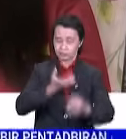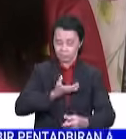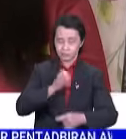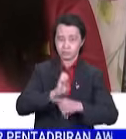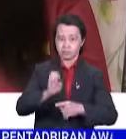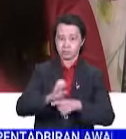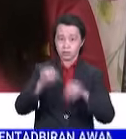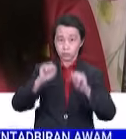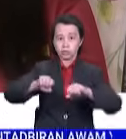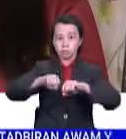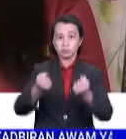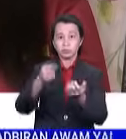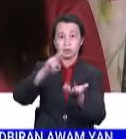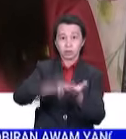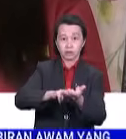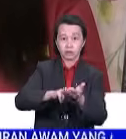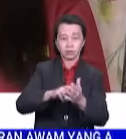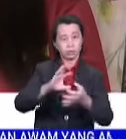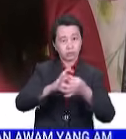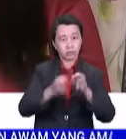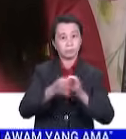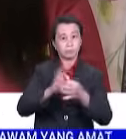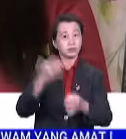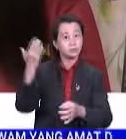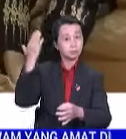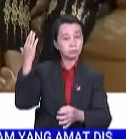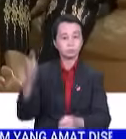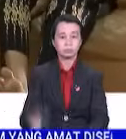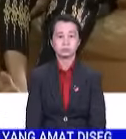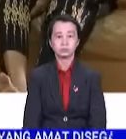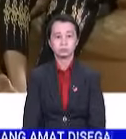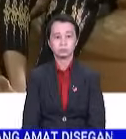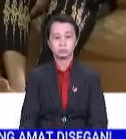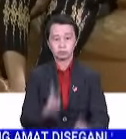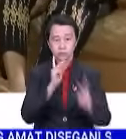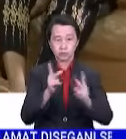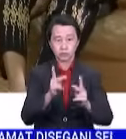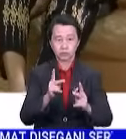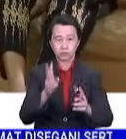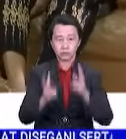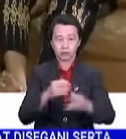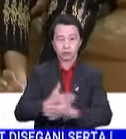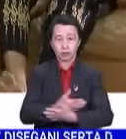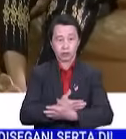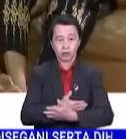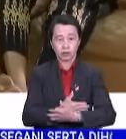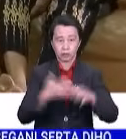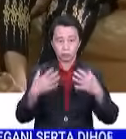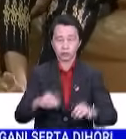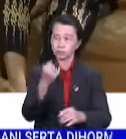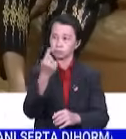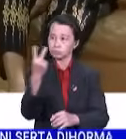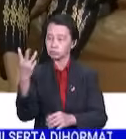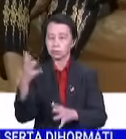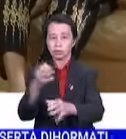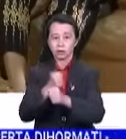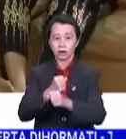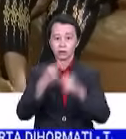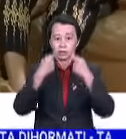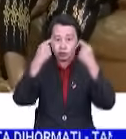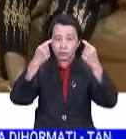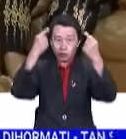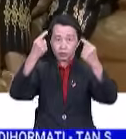yang dapat mencari ekor untuk Olympic tambahnya walaupun anaknya itu sudah beberapa kali meraih